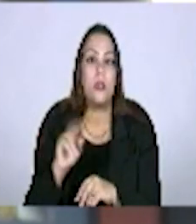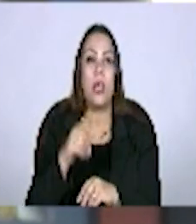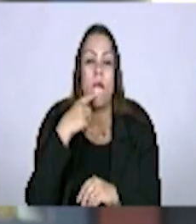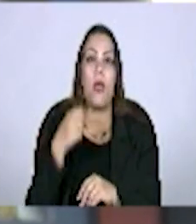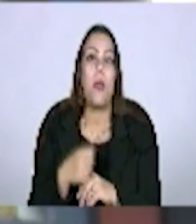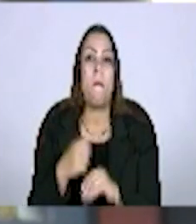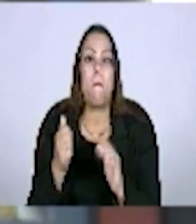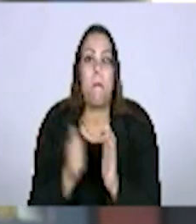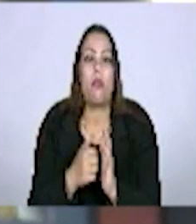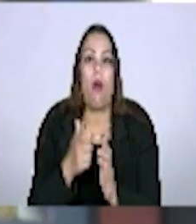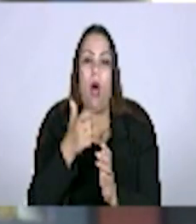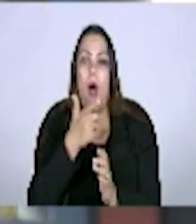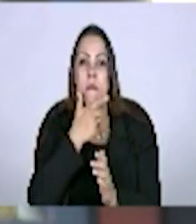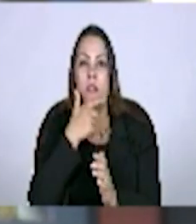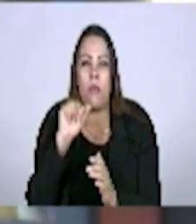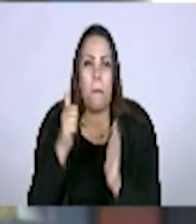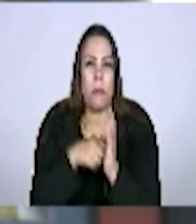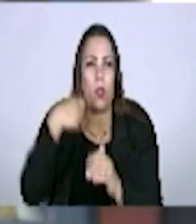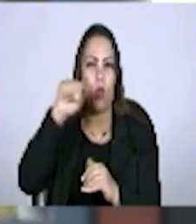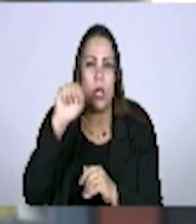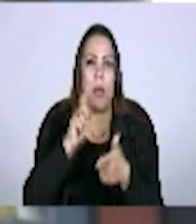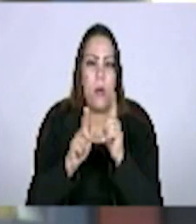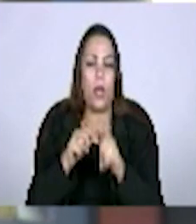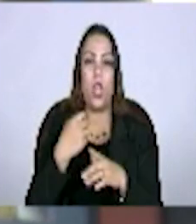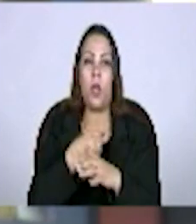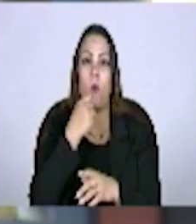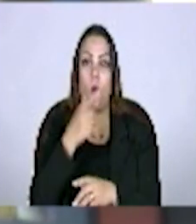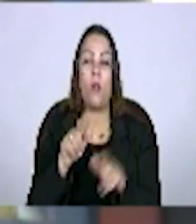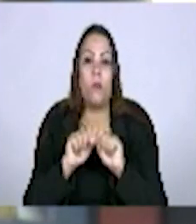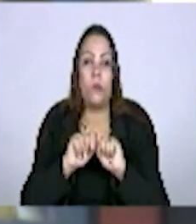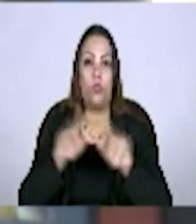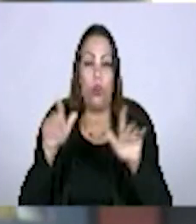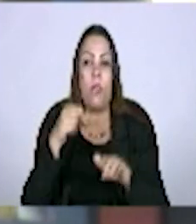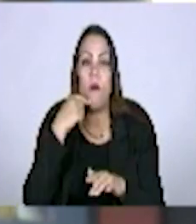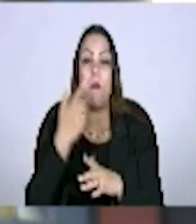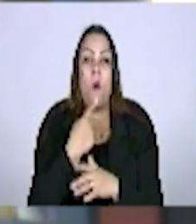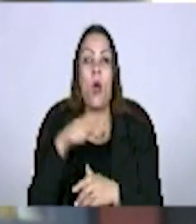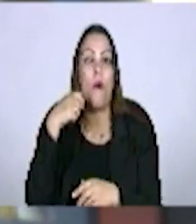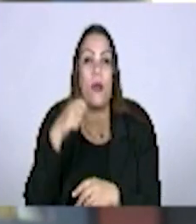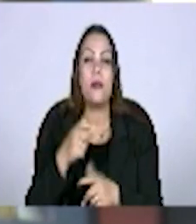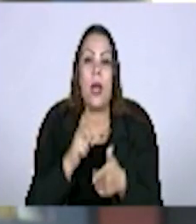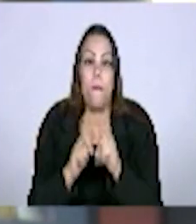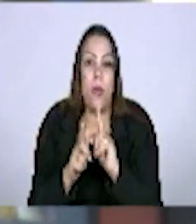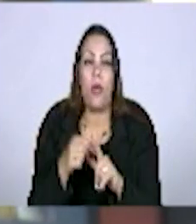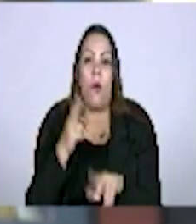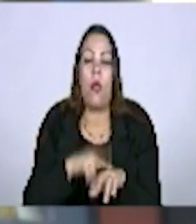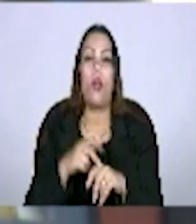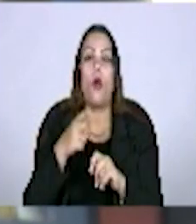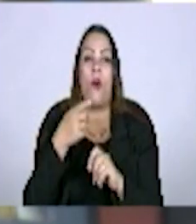البيت الابيض نشرها وذكر ا الرئيس الامريكي لرئيس